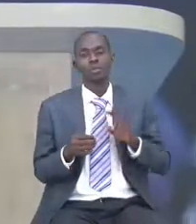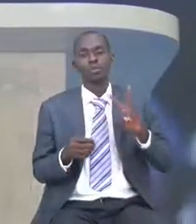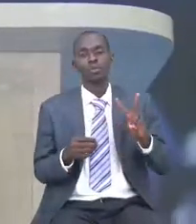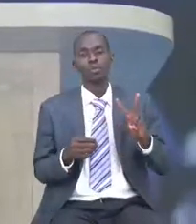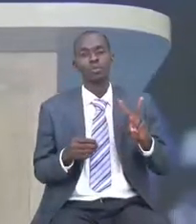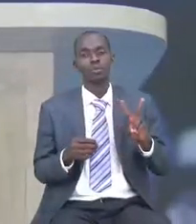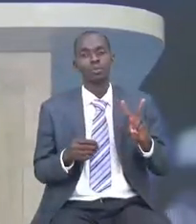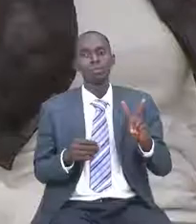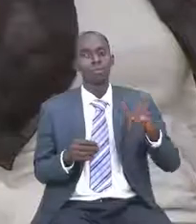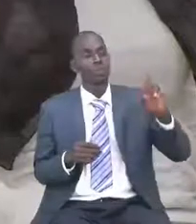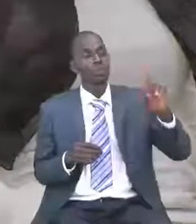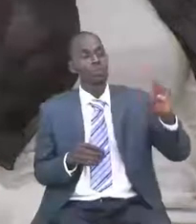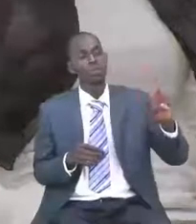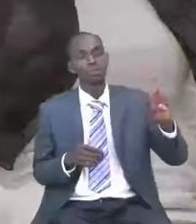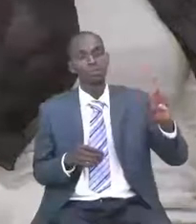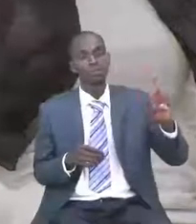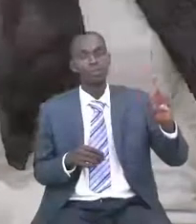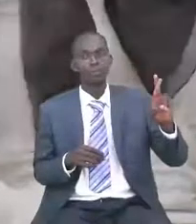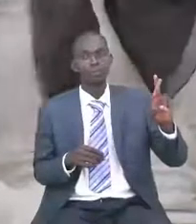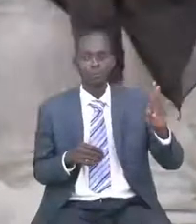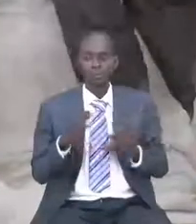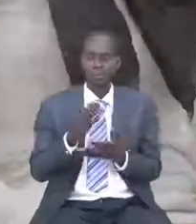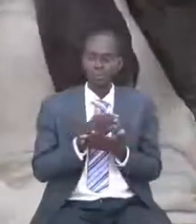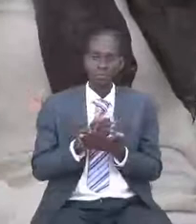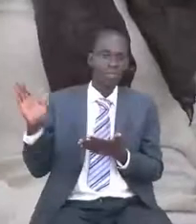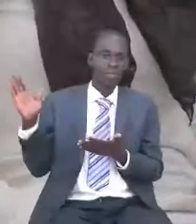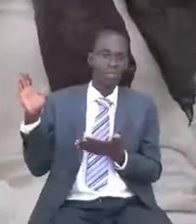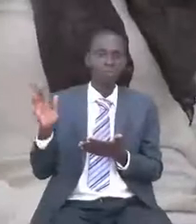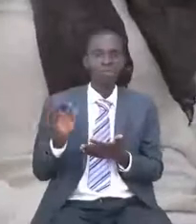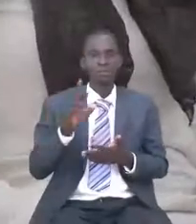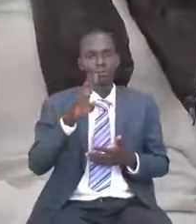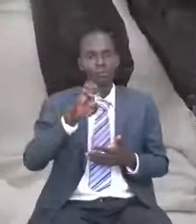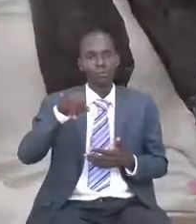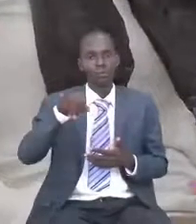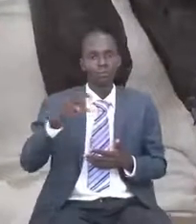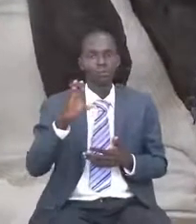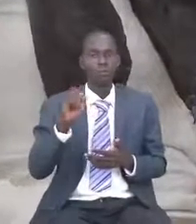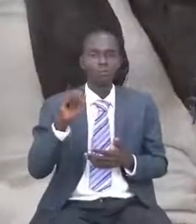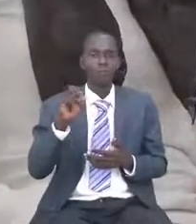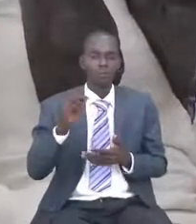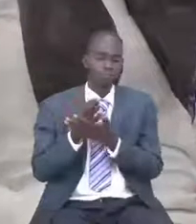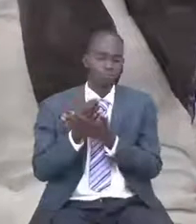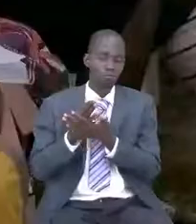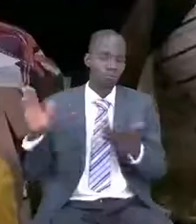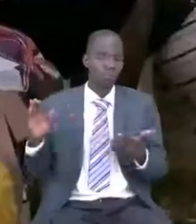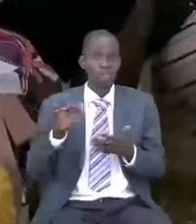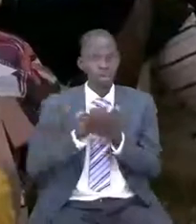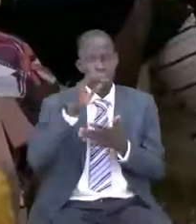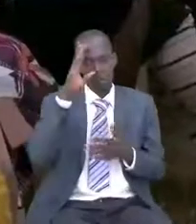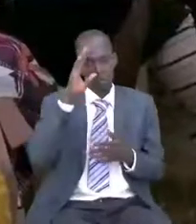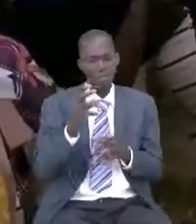avons le rejet. Le rejet. Il a pris ce